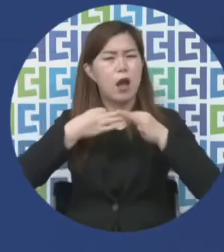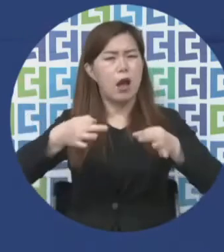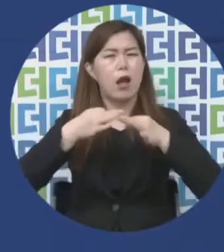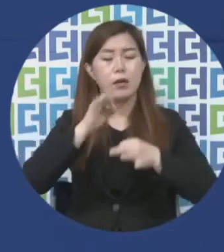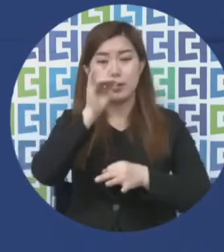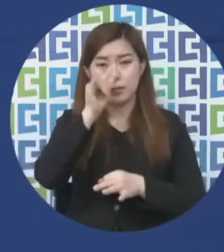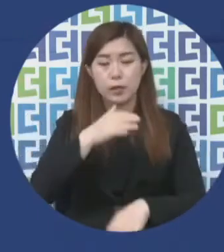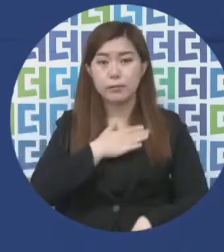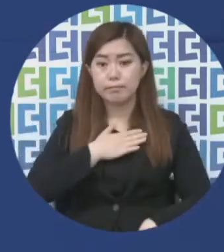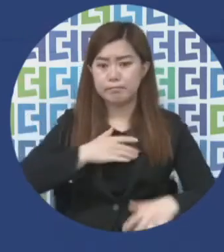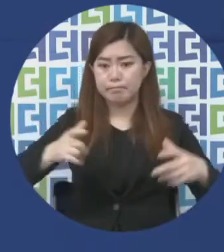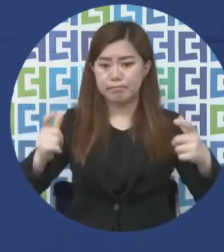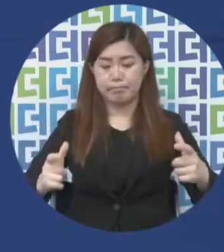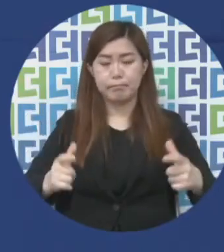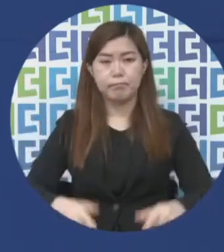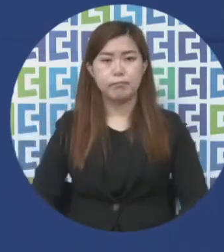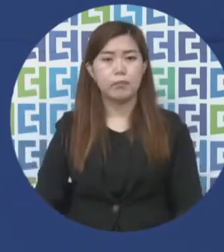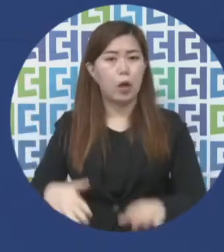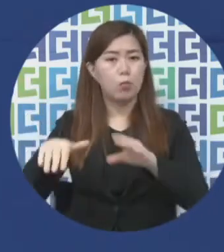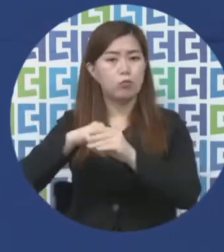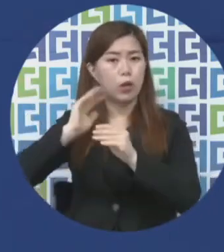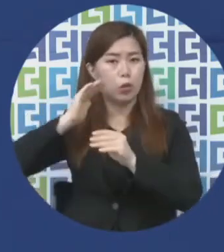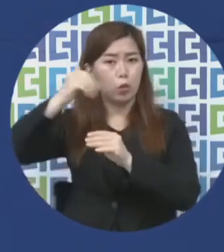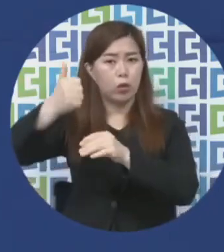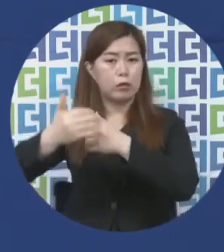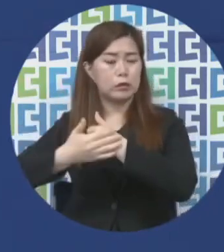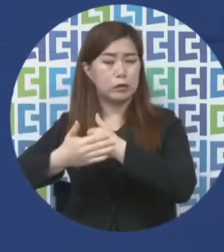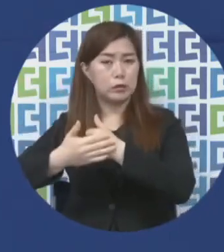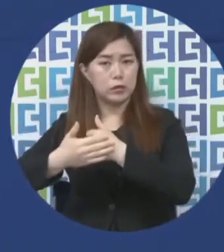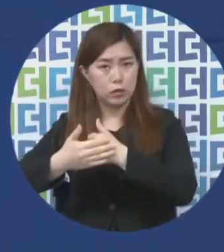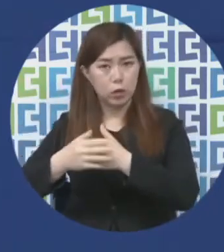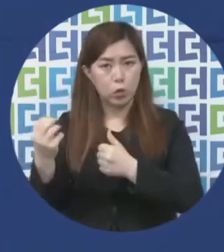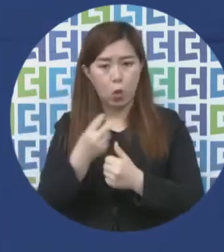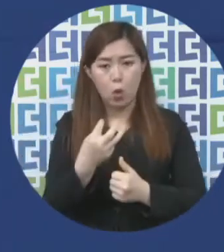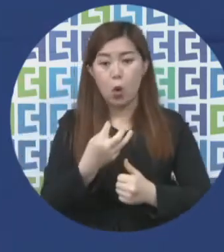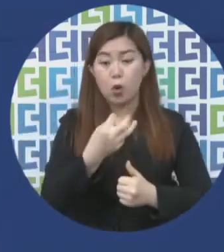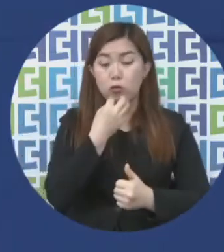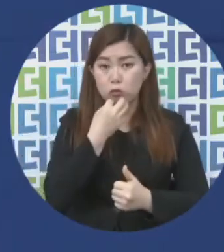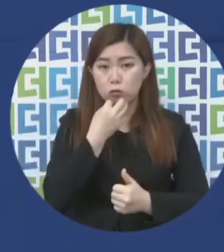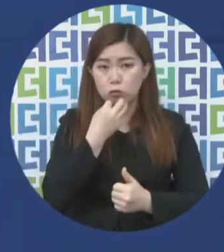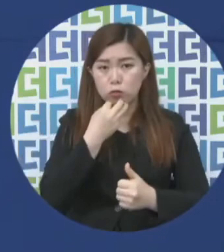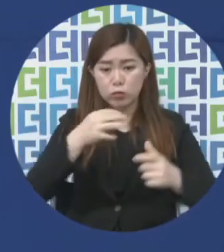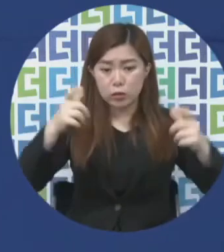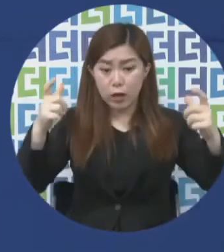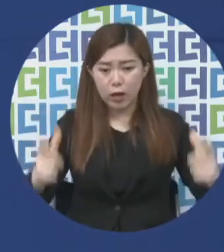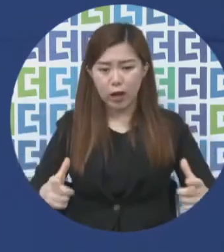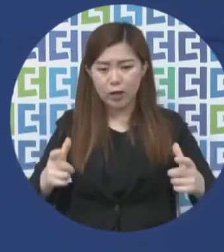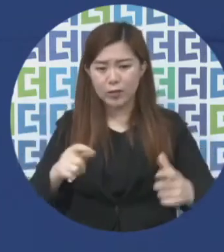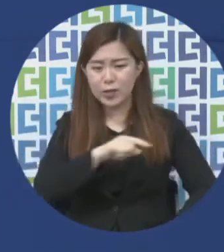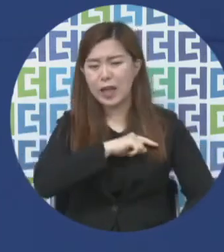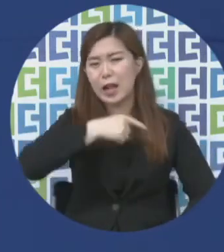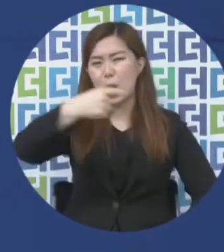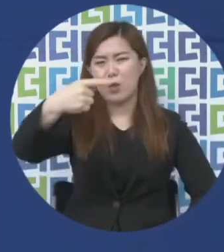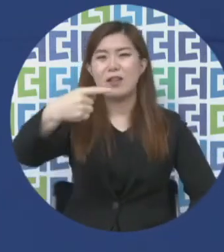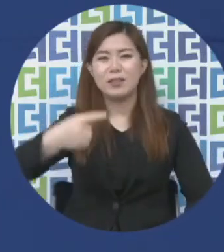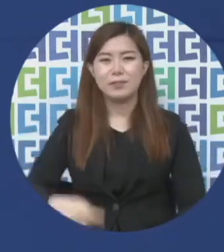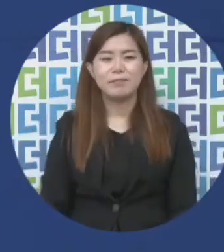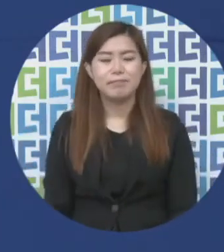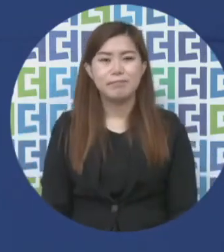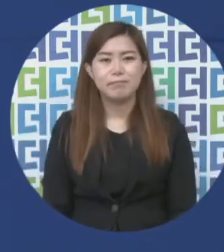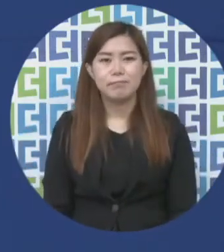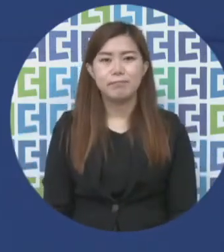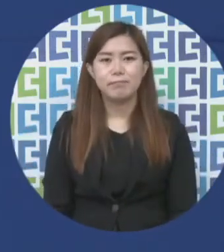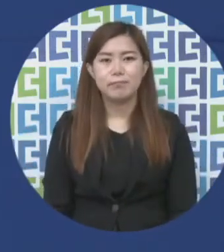지역구에서 문재인 대통령 지지도 수도권 1등을 했습니다. 당당히 1등을 했습니다.